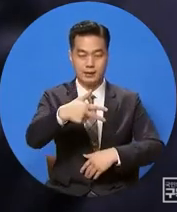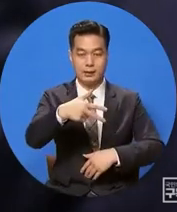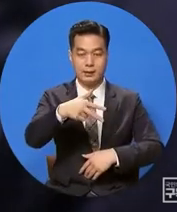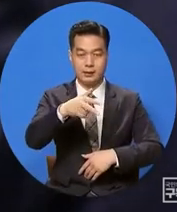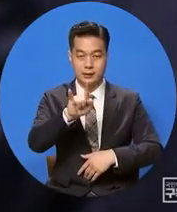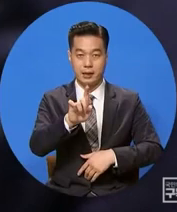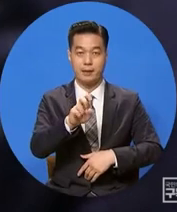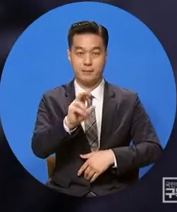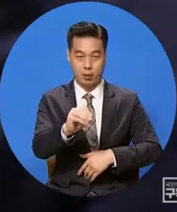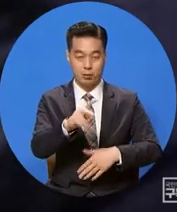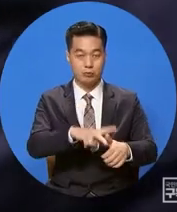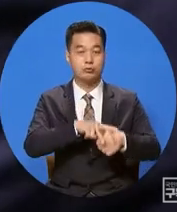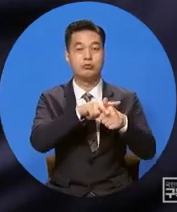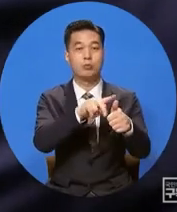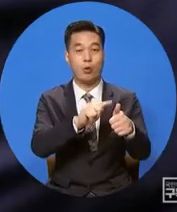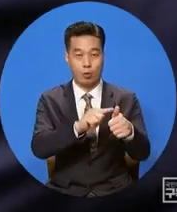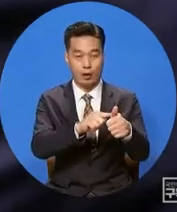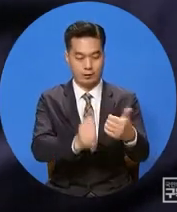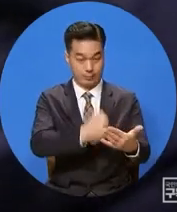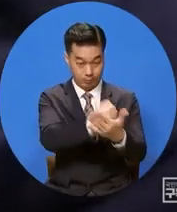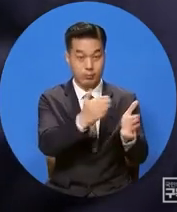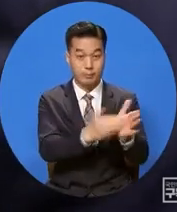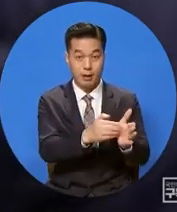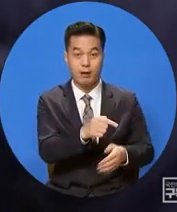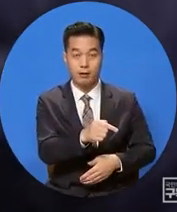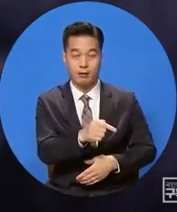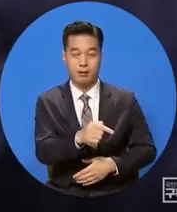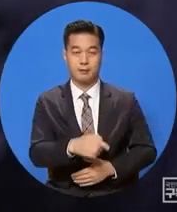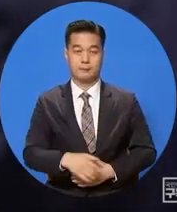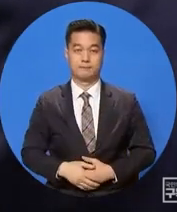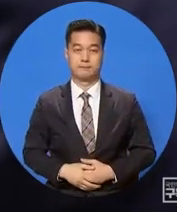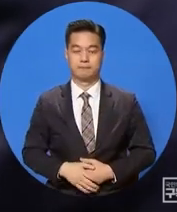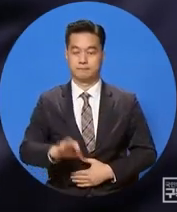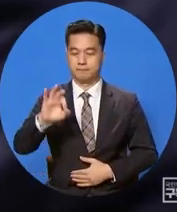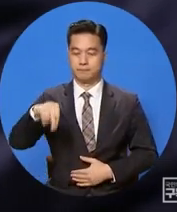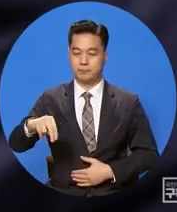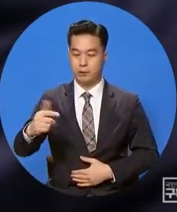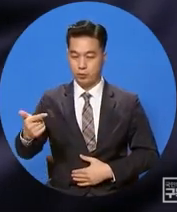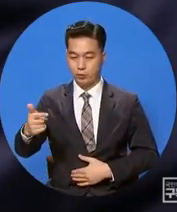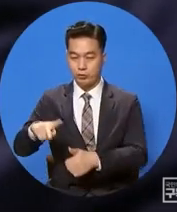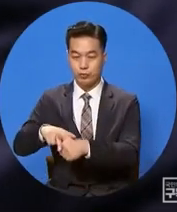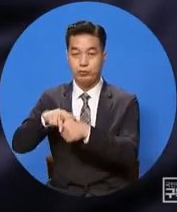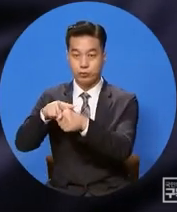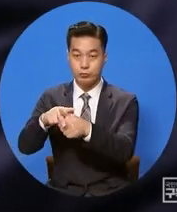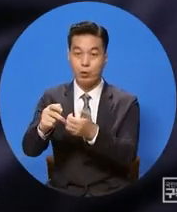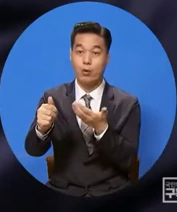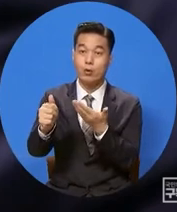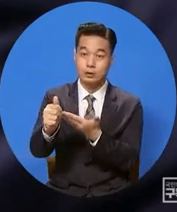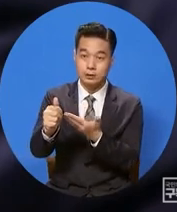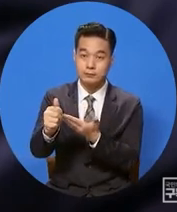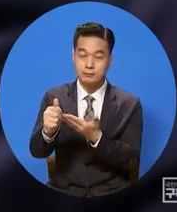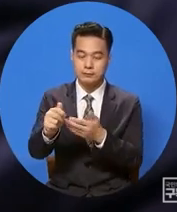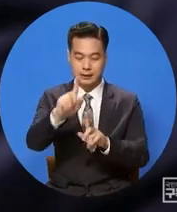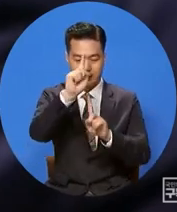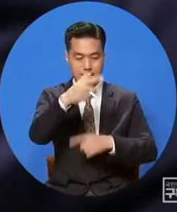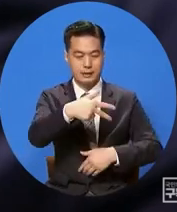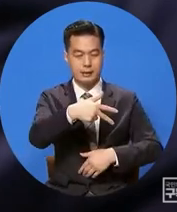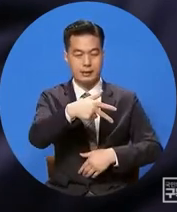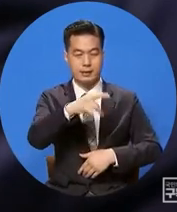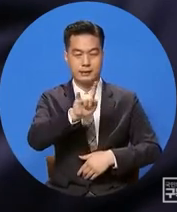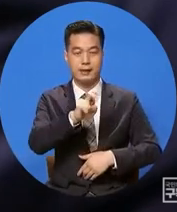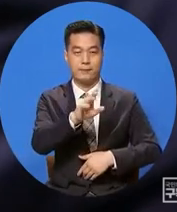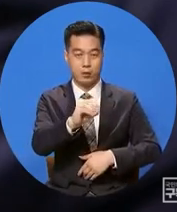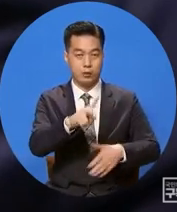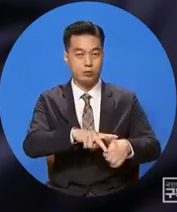후보가 네. 이제 후보가 됐습니다. 네. 윤석열 후보님은 이재명 후보에